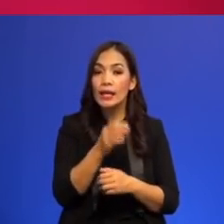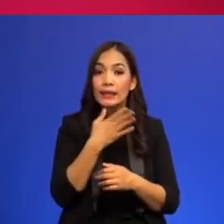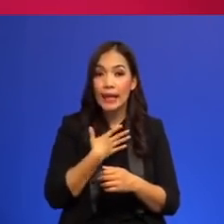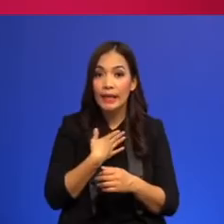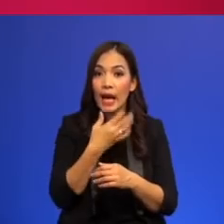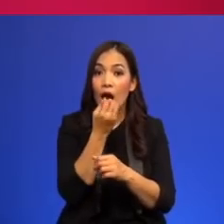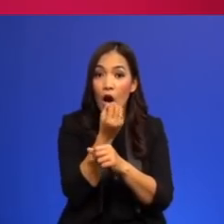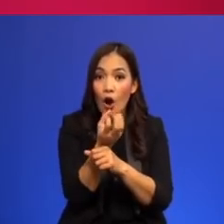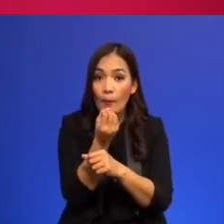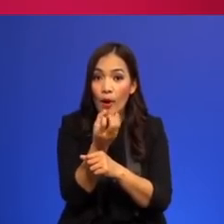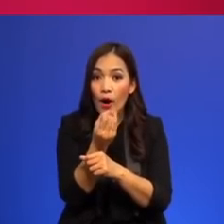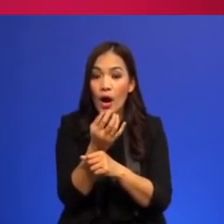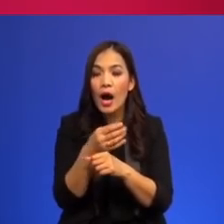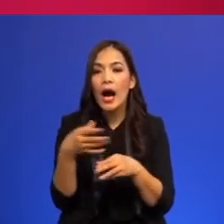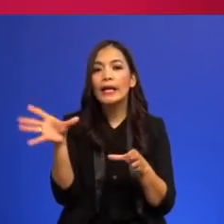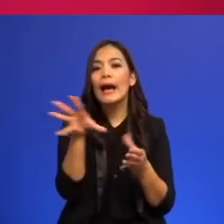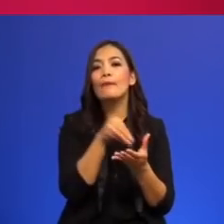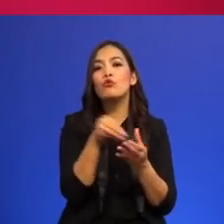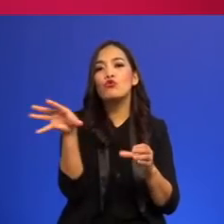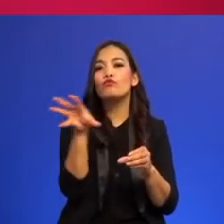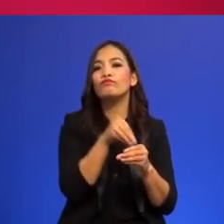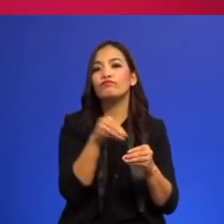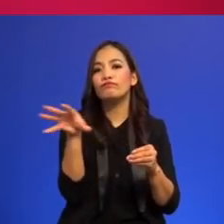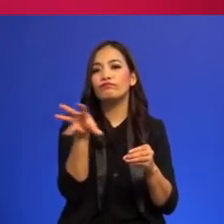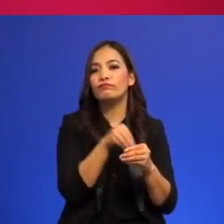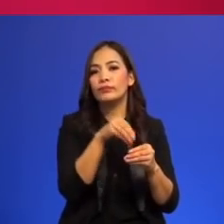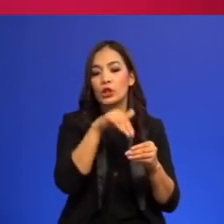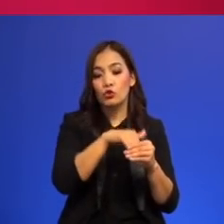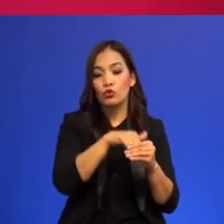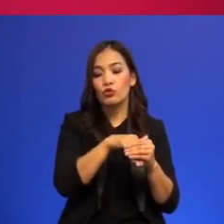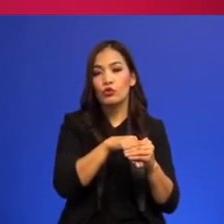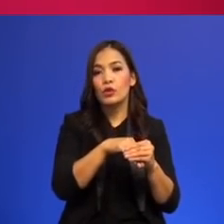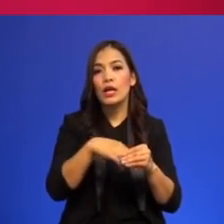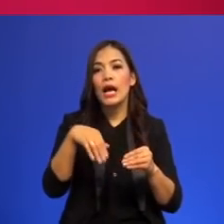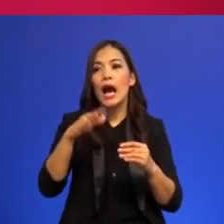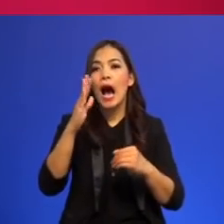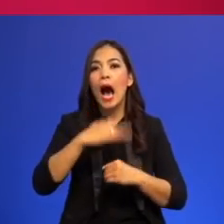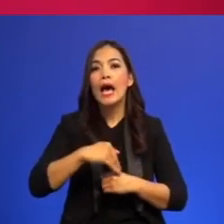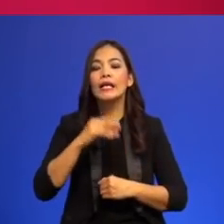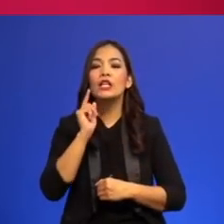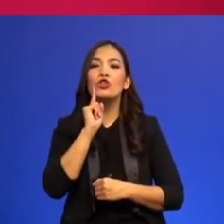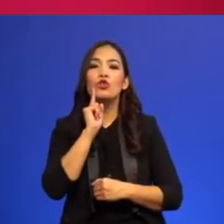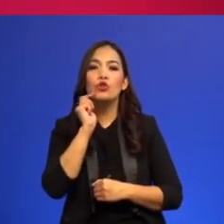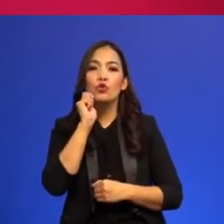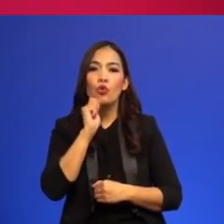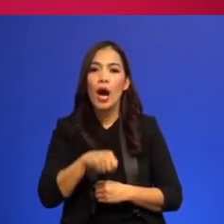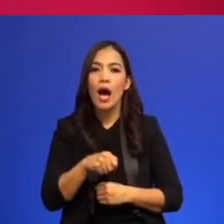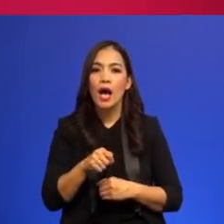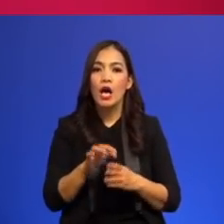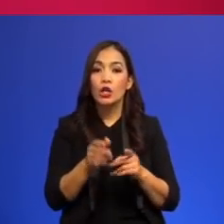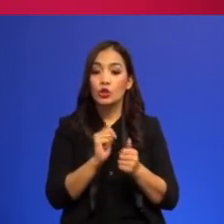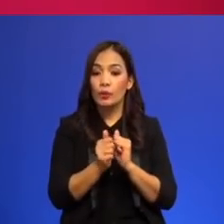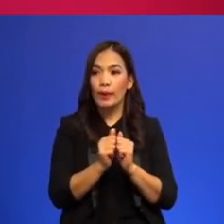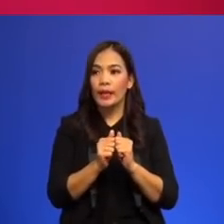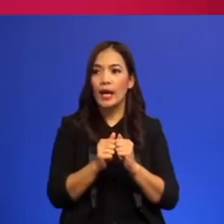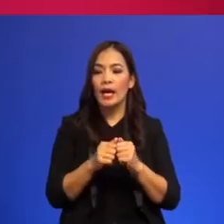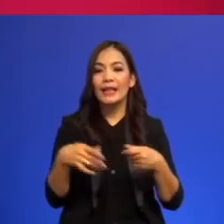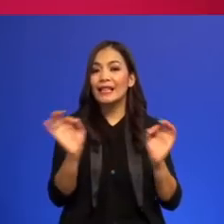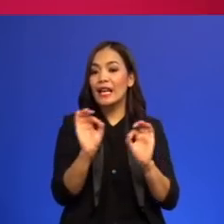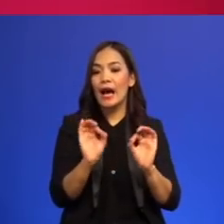saya nasihati, menabunglah untuk hari tuamu supaya jangan jadi salah satu roti yang menghimpit tadi.